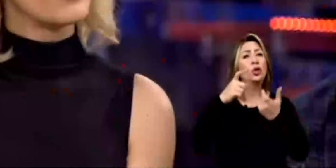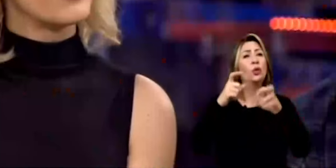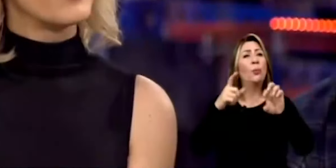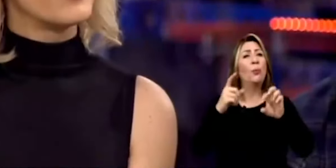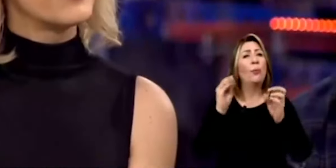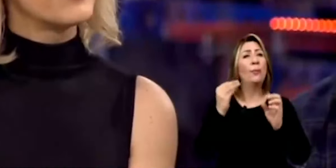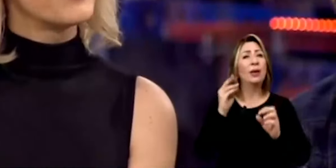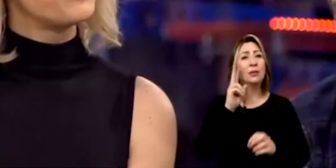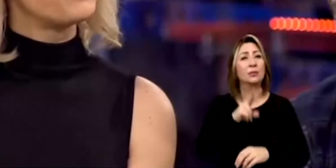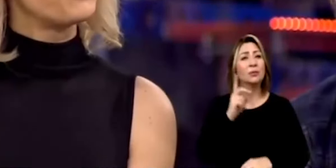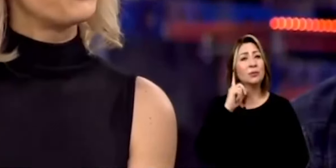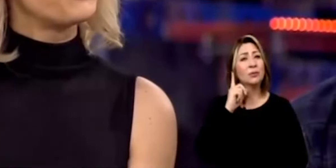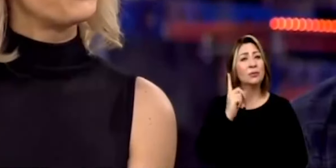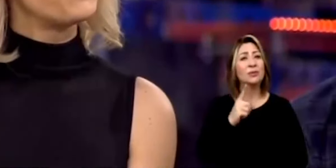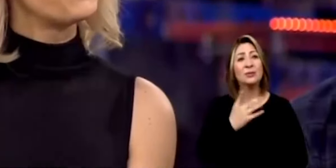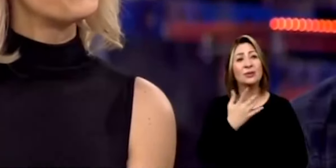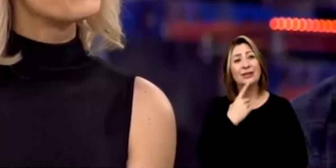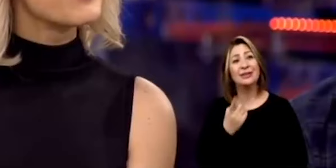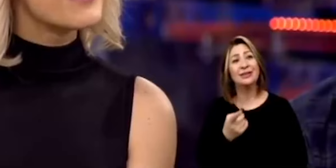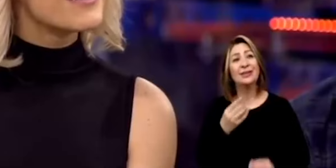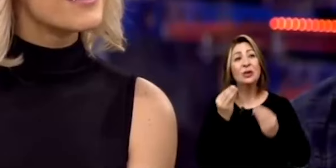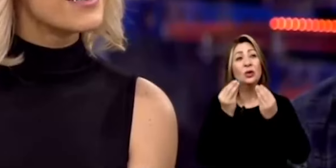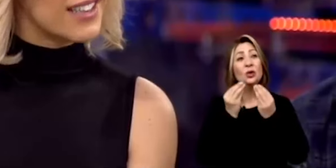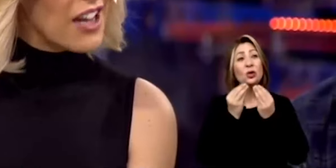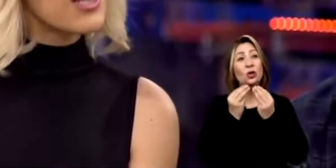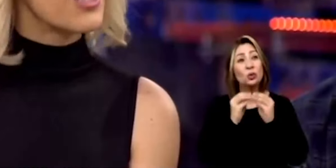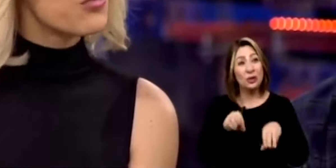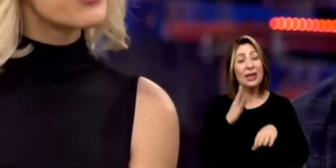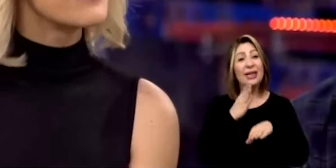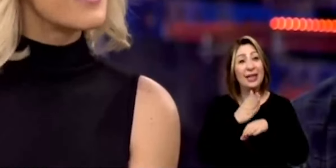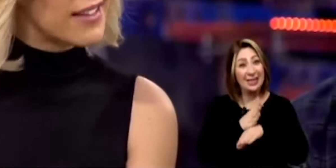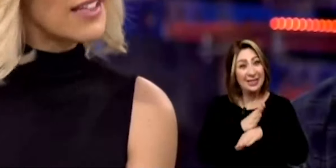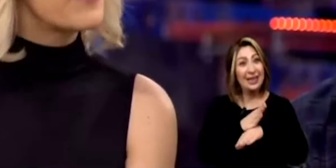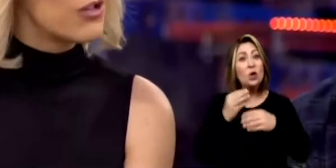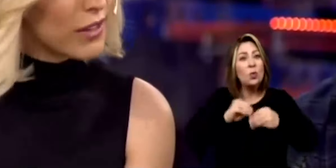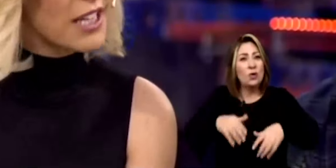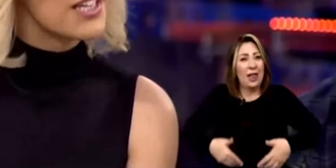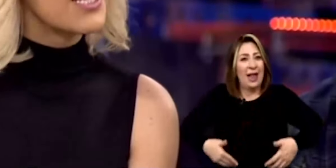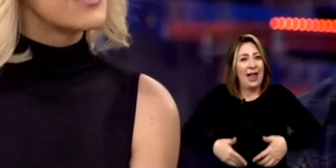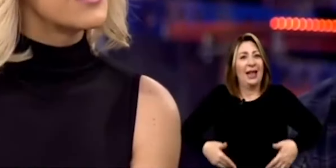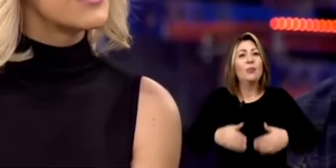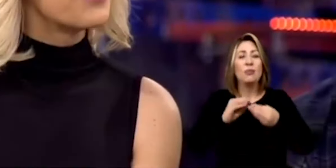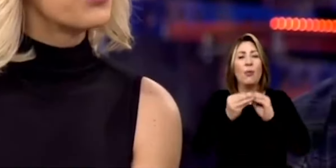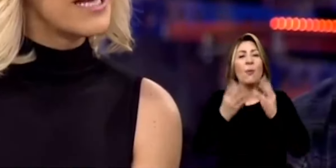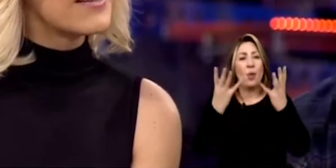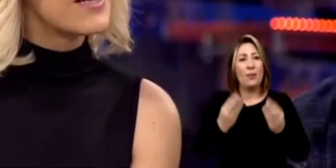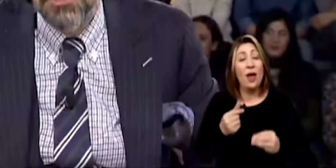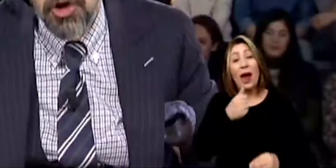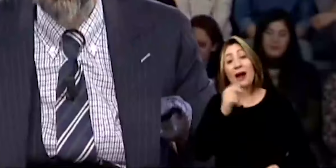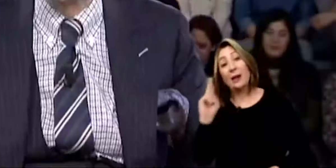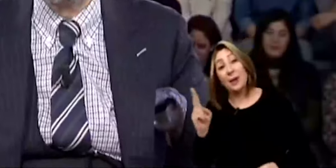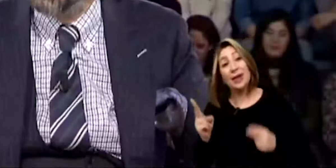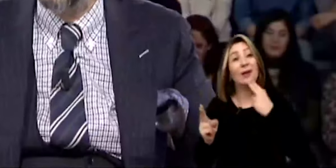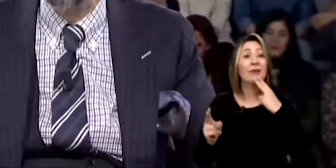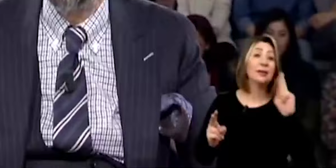efendim. Siz ona ne diyorsunuz? Yumurtaların gerçekten yumurtaları etkileyebiliyorlar. Erkekleri mi